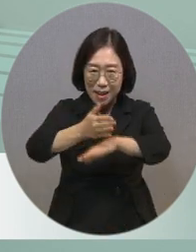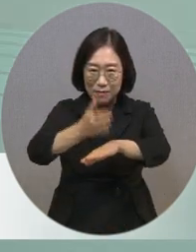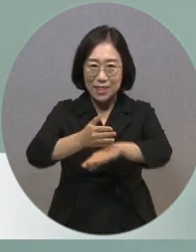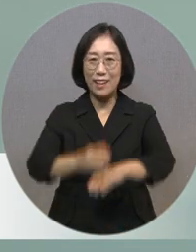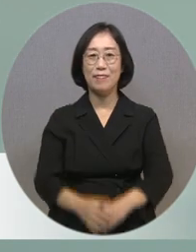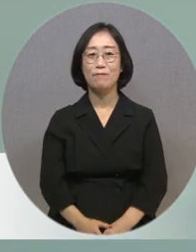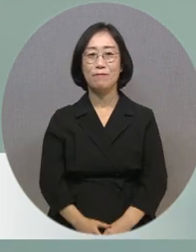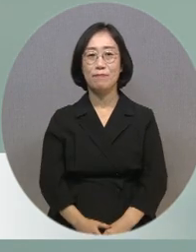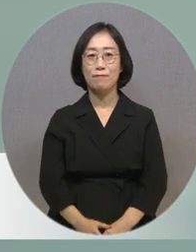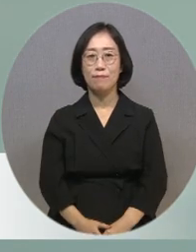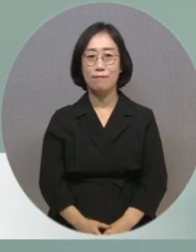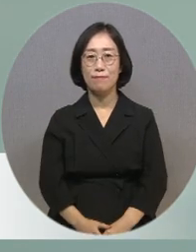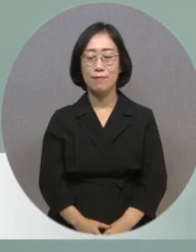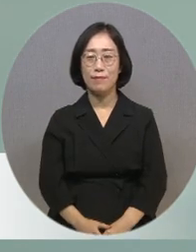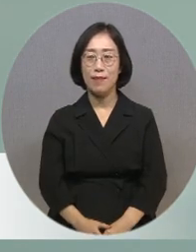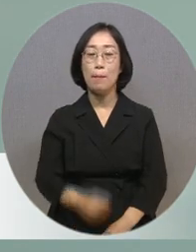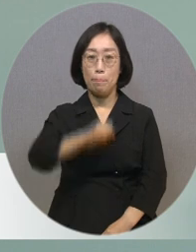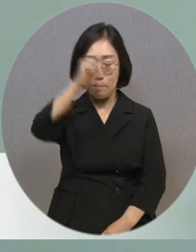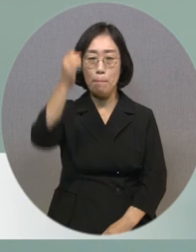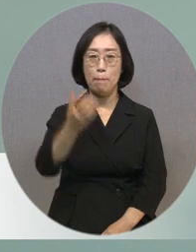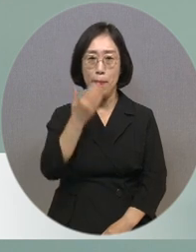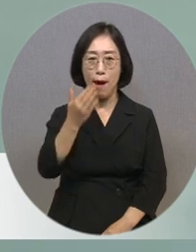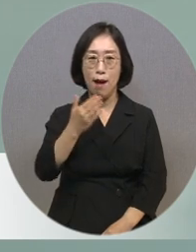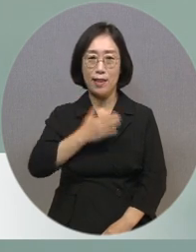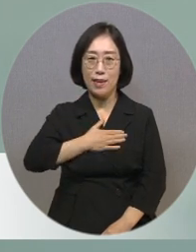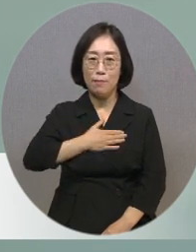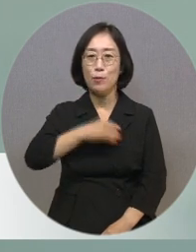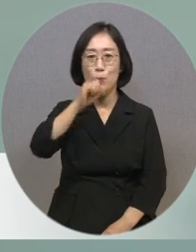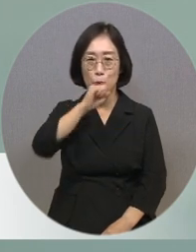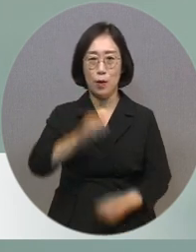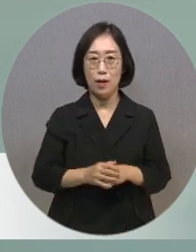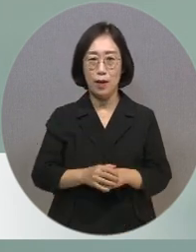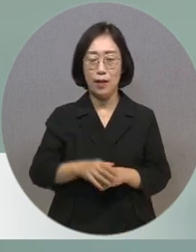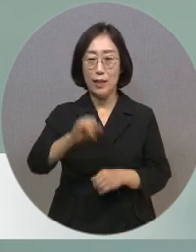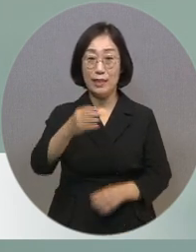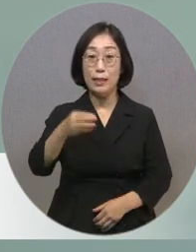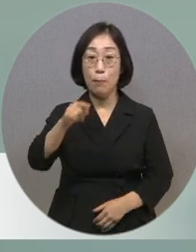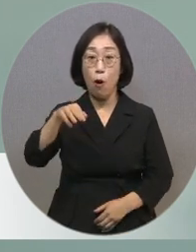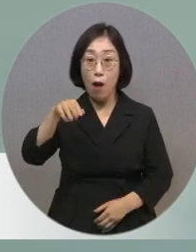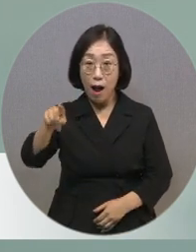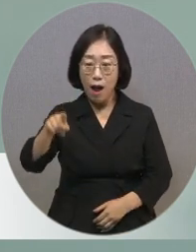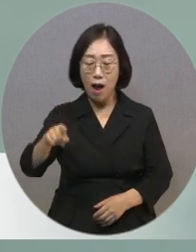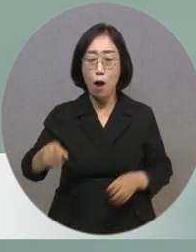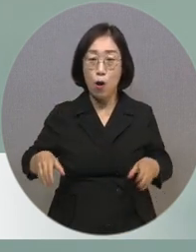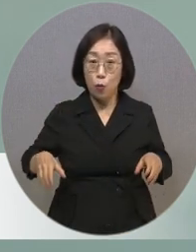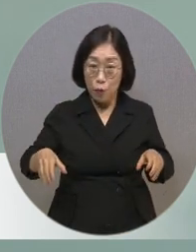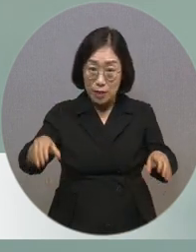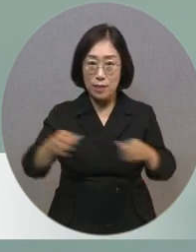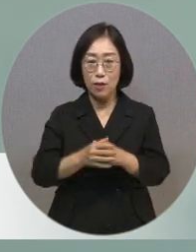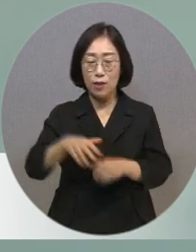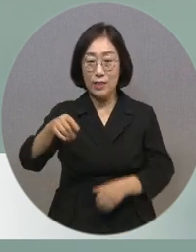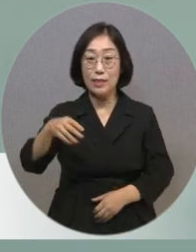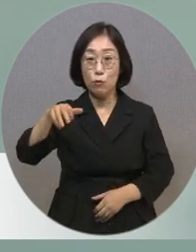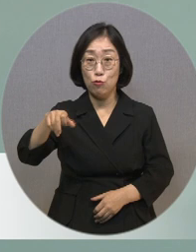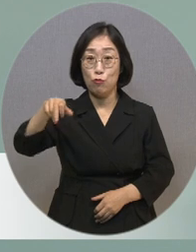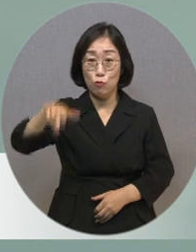감사합니다. 탈 것 같아서 기분이 좋아요. 실버카, 휠체어,